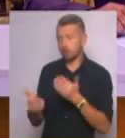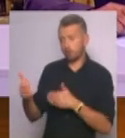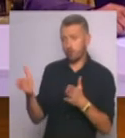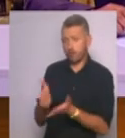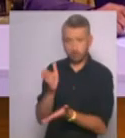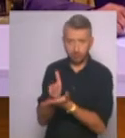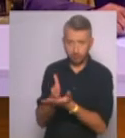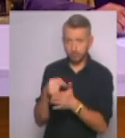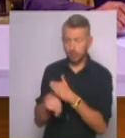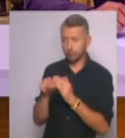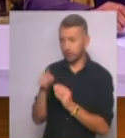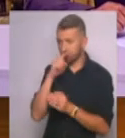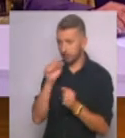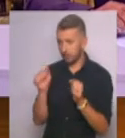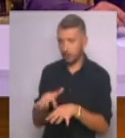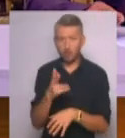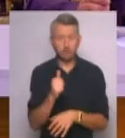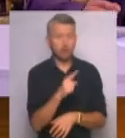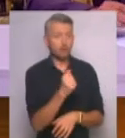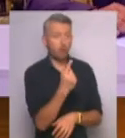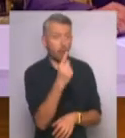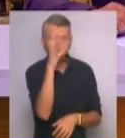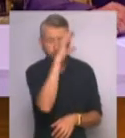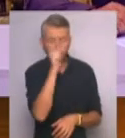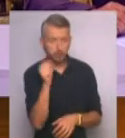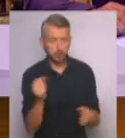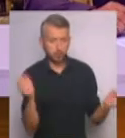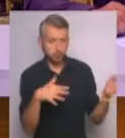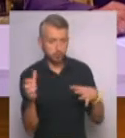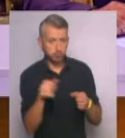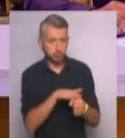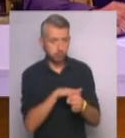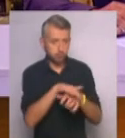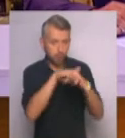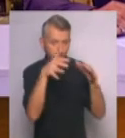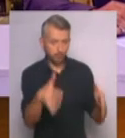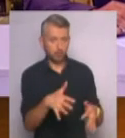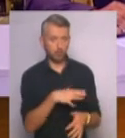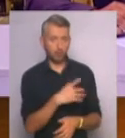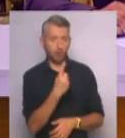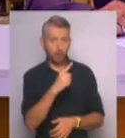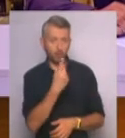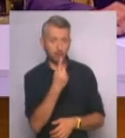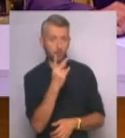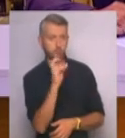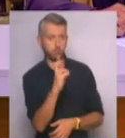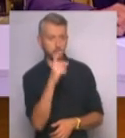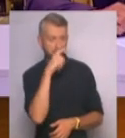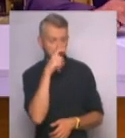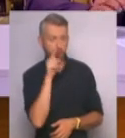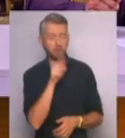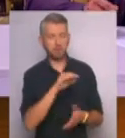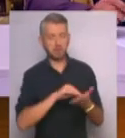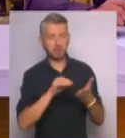потрібно скидувати сміття. Да, йому занесли за одну ніч, знесли повний контейнер 1,1 куба, знесли сміття. Він написав табличку,